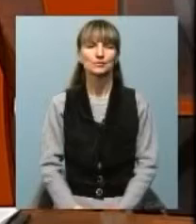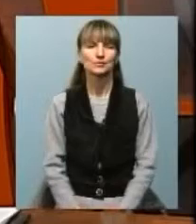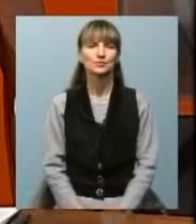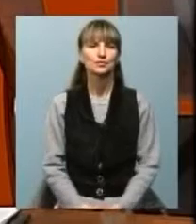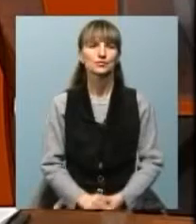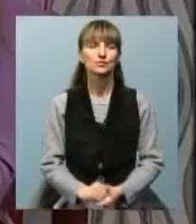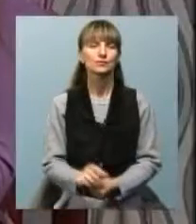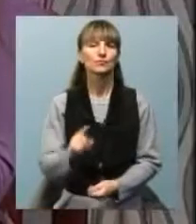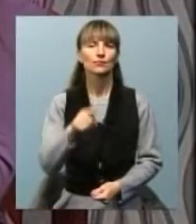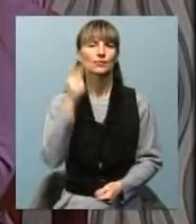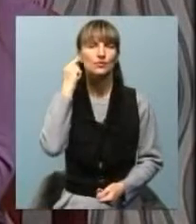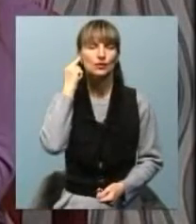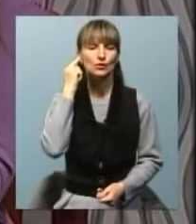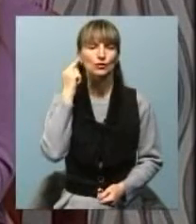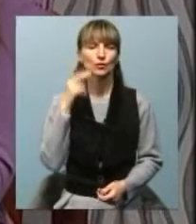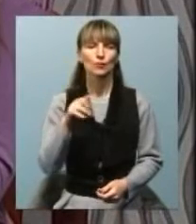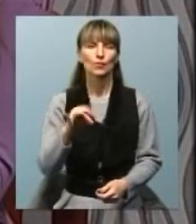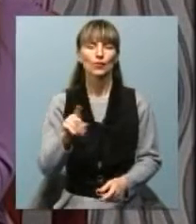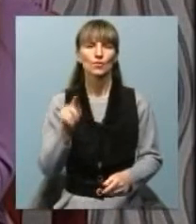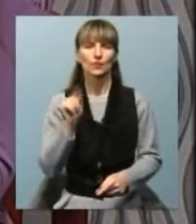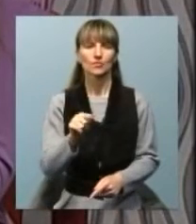Що це? Що ти чула про нього?